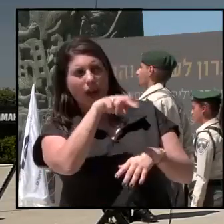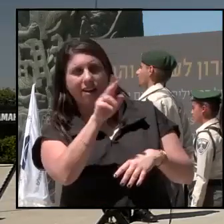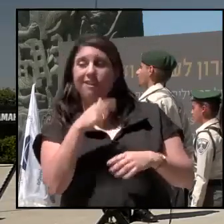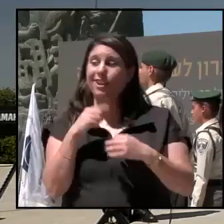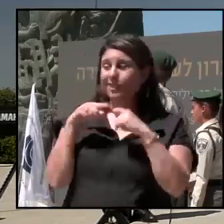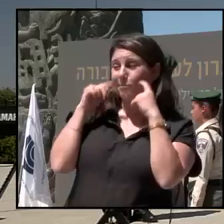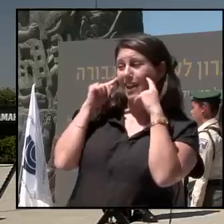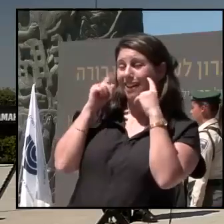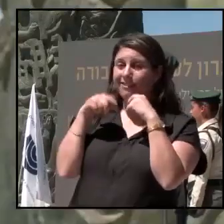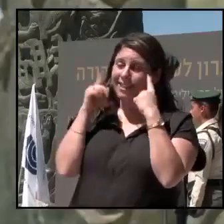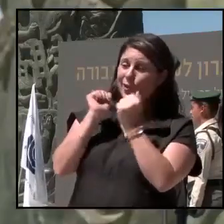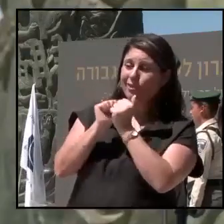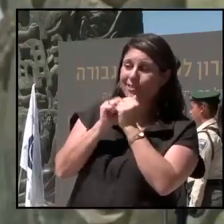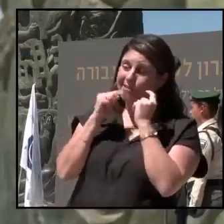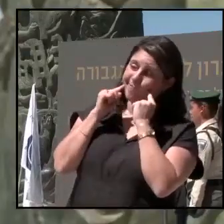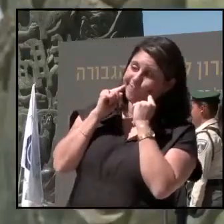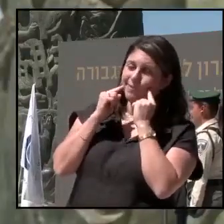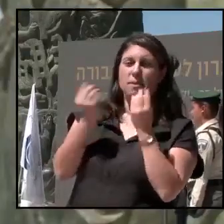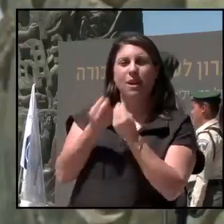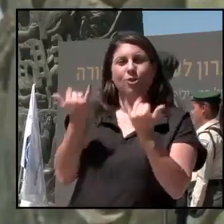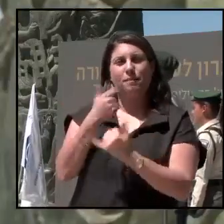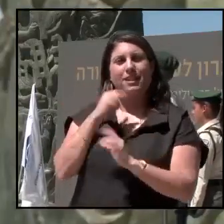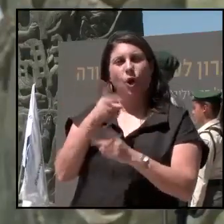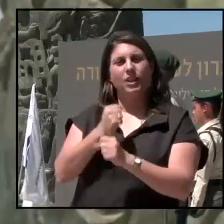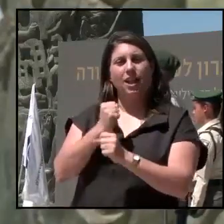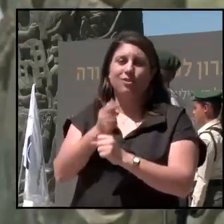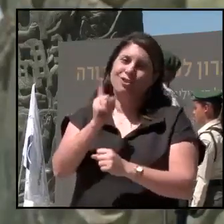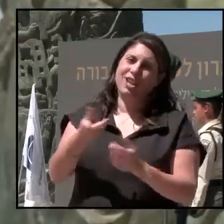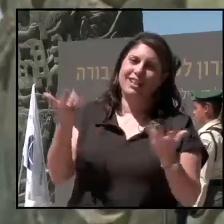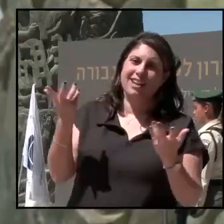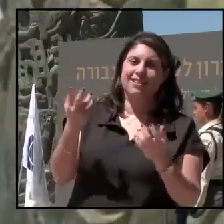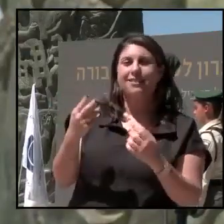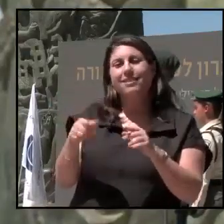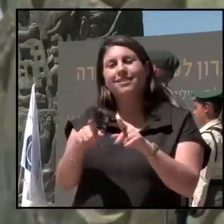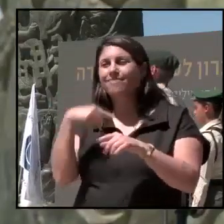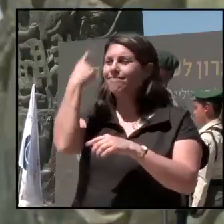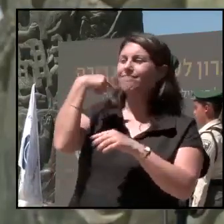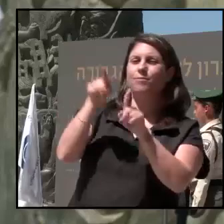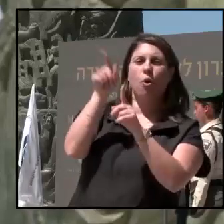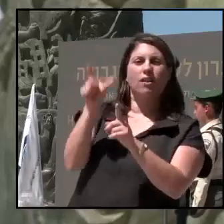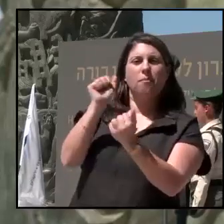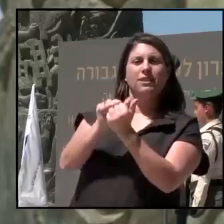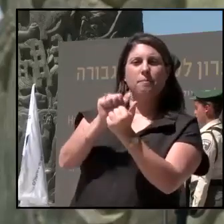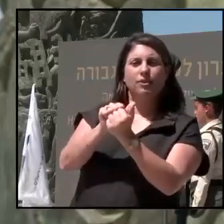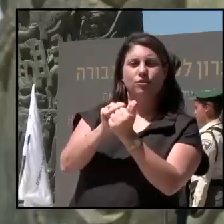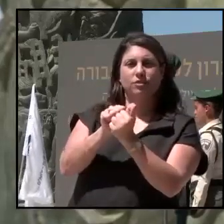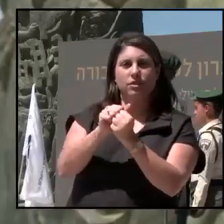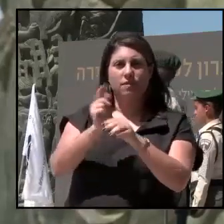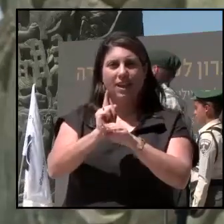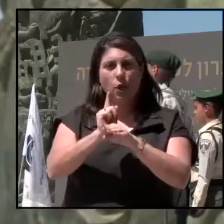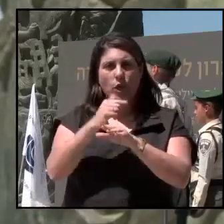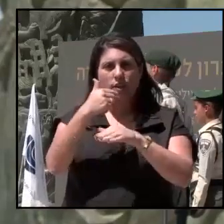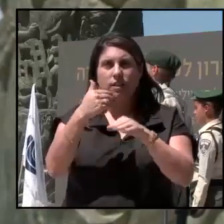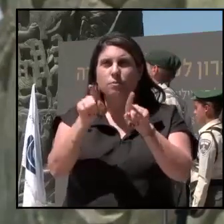מחייך, חיוך טיפשי. משהו שתמיד יכולתי לעשות כשצריך, לראות טיפש. הדקות הבאות נראו